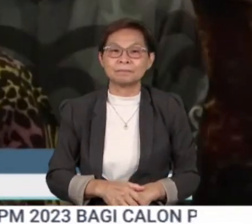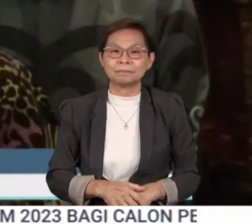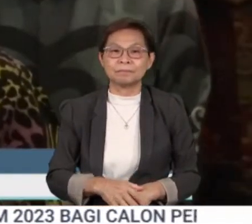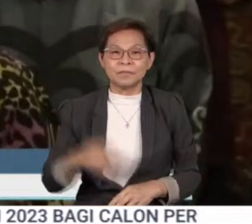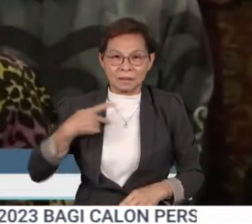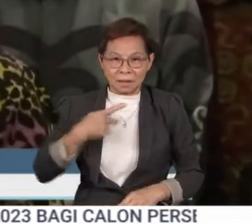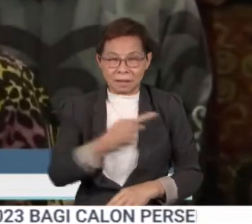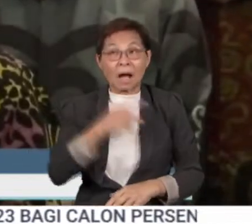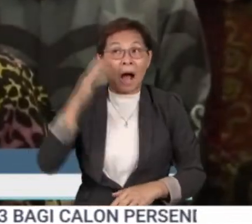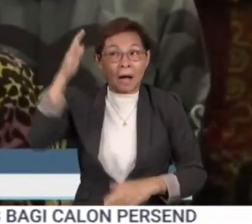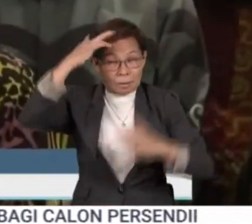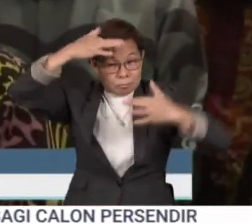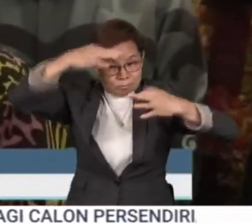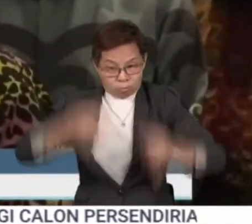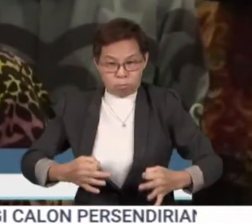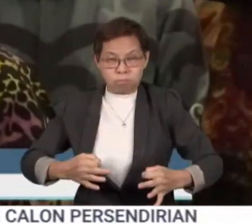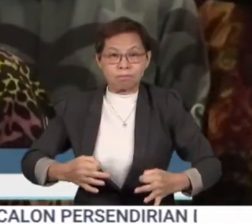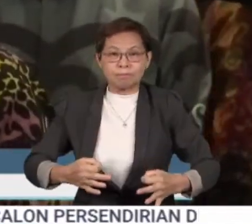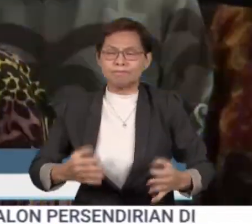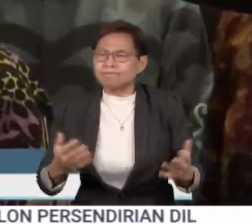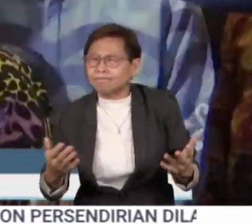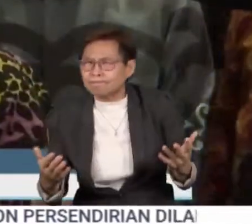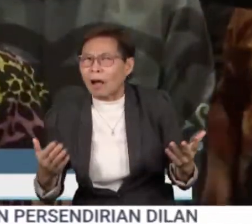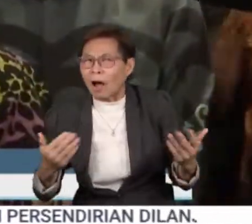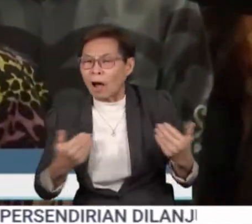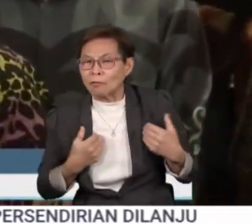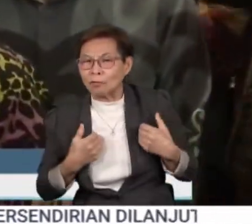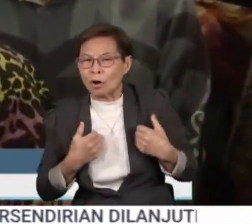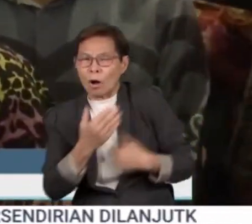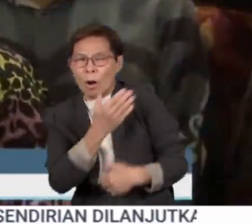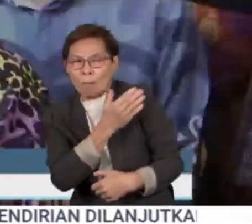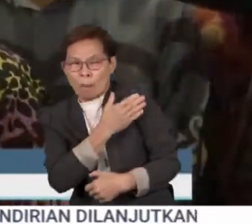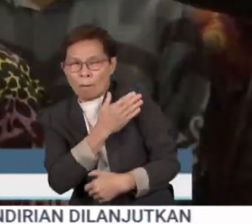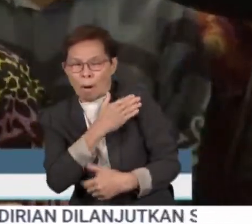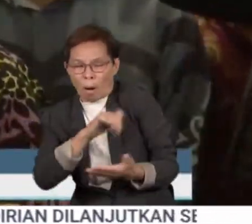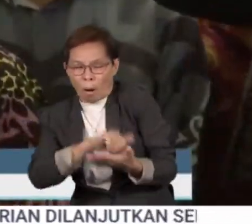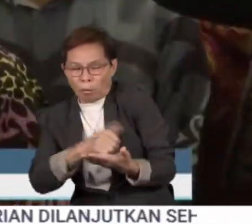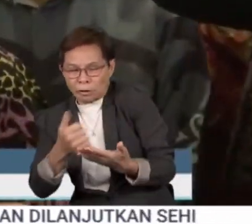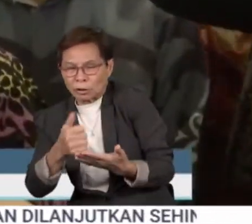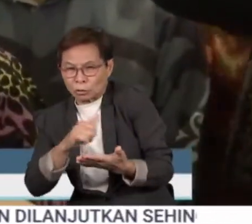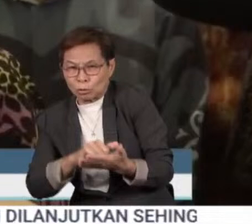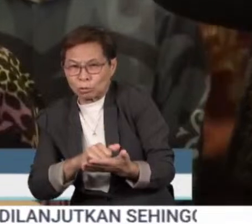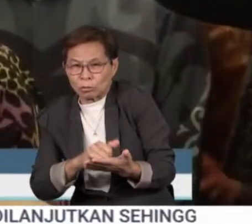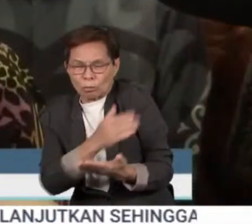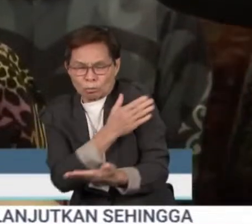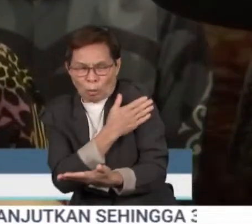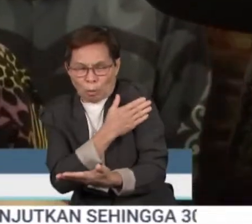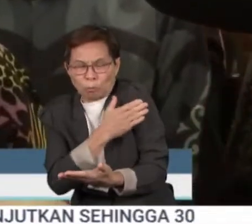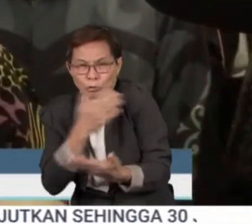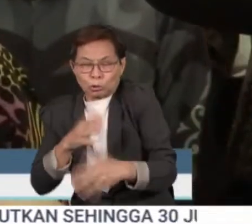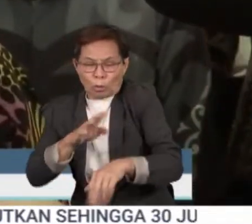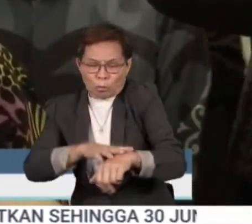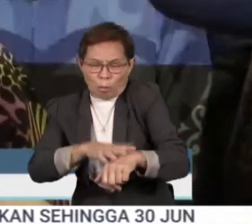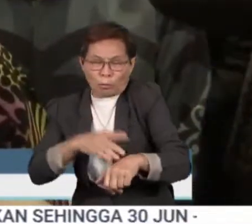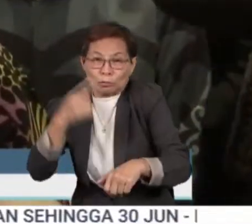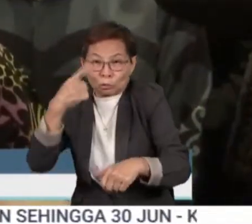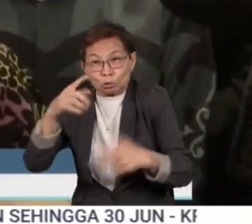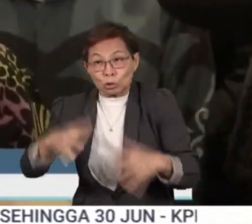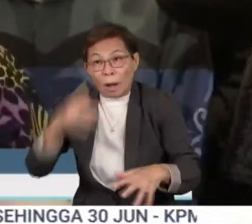Kita akan buat keputusan. Walaupun ada teguran audit sedemikian, tetapi bagi